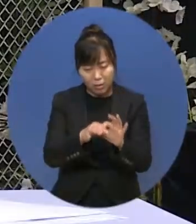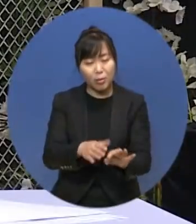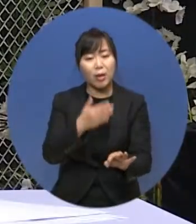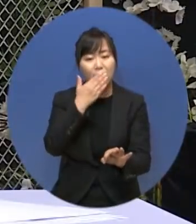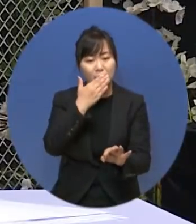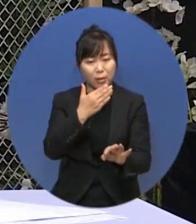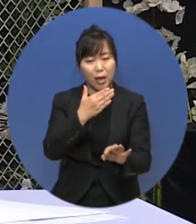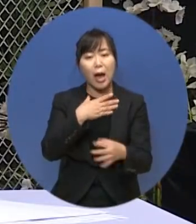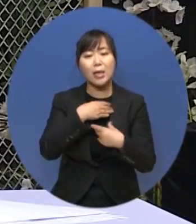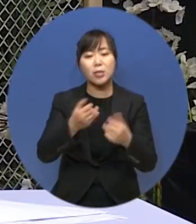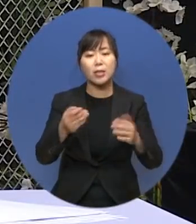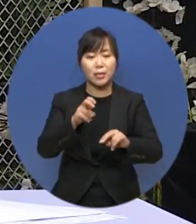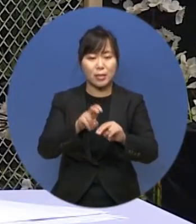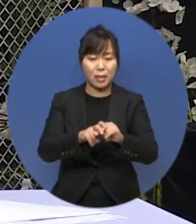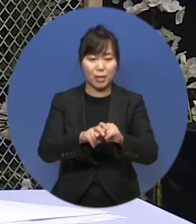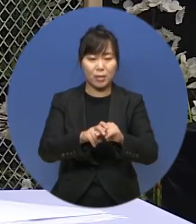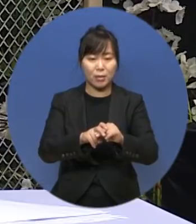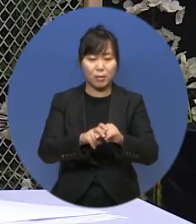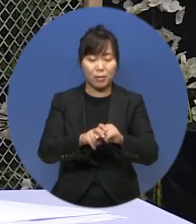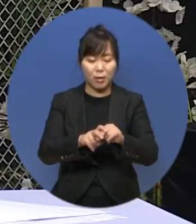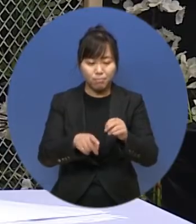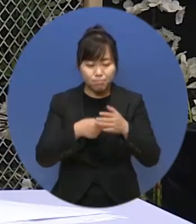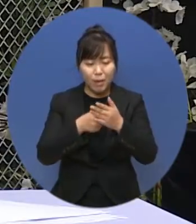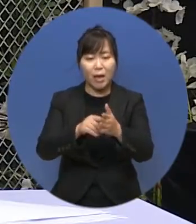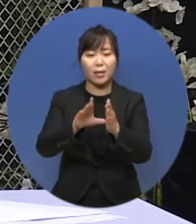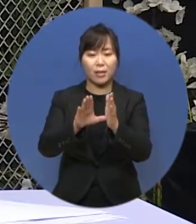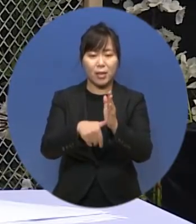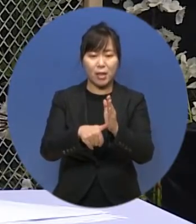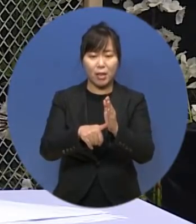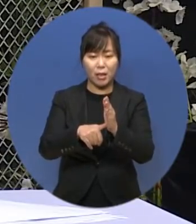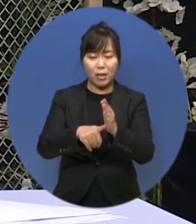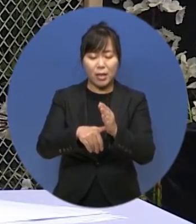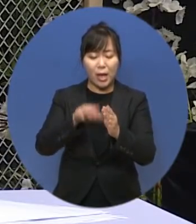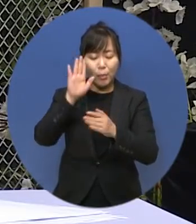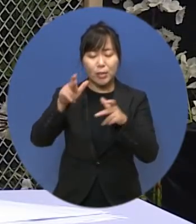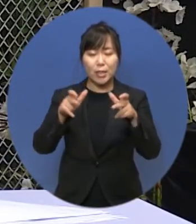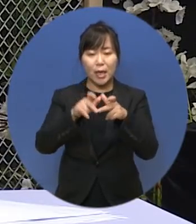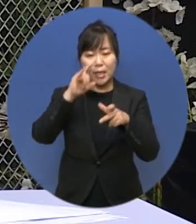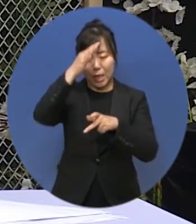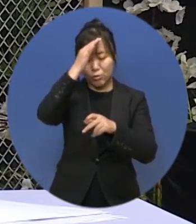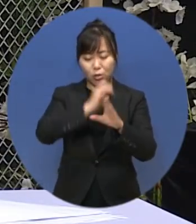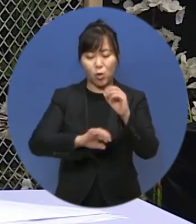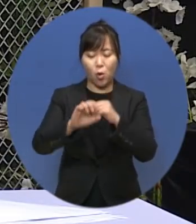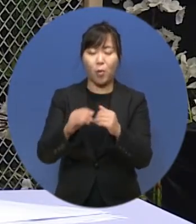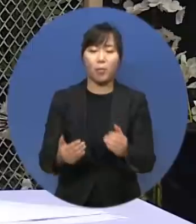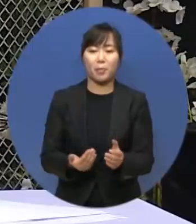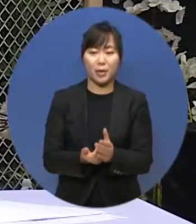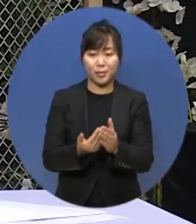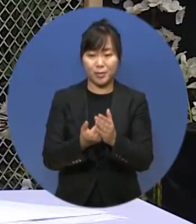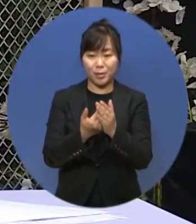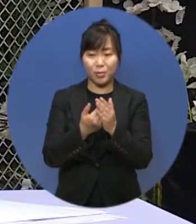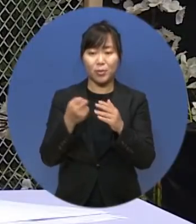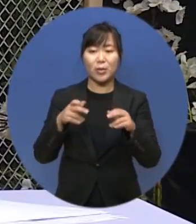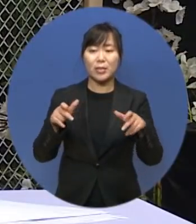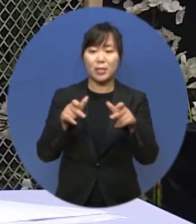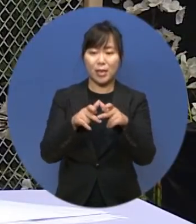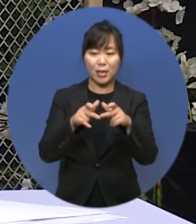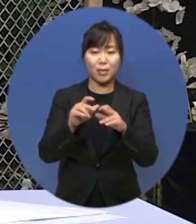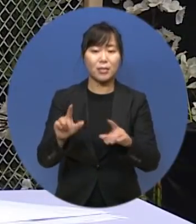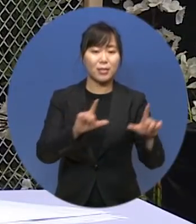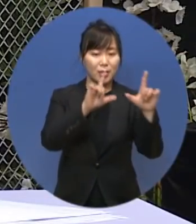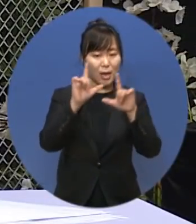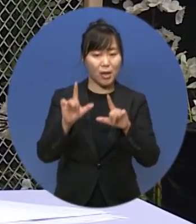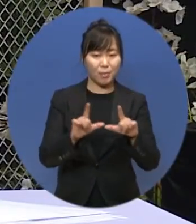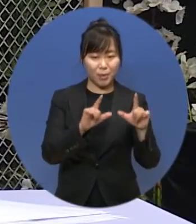형태의 안정된 일자리를 세워 나갈 때 앞으로 이 장애 예술이 더 발전하고 또 장애인들의 삶의